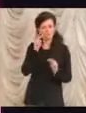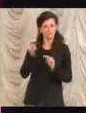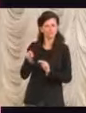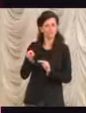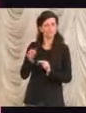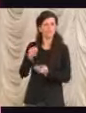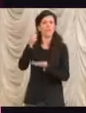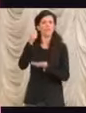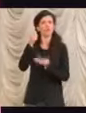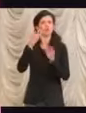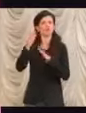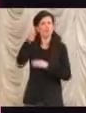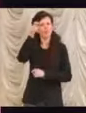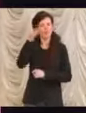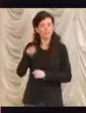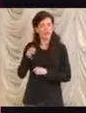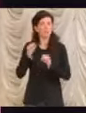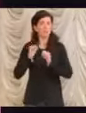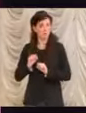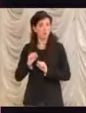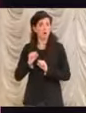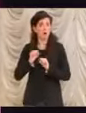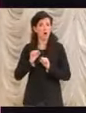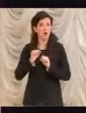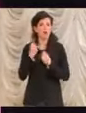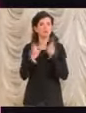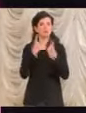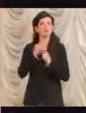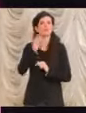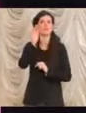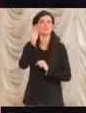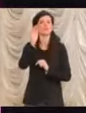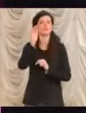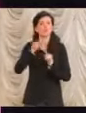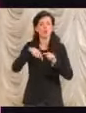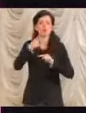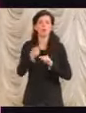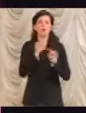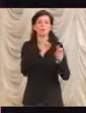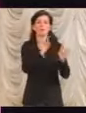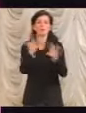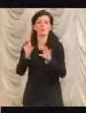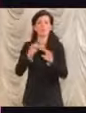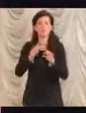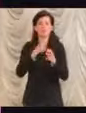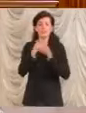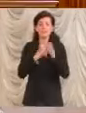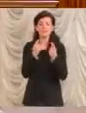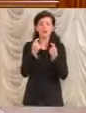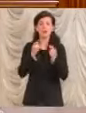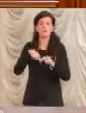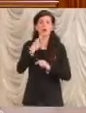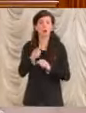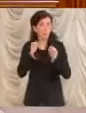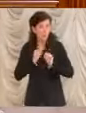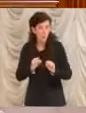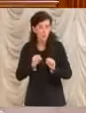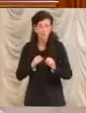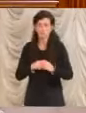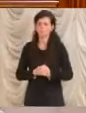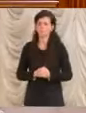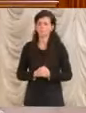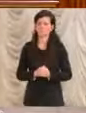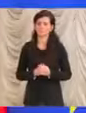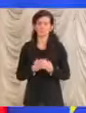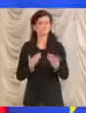il dopo il dopo virus e quindi la fase diciamo di crisi economica guardi io sono